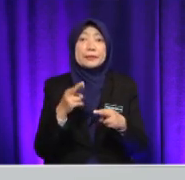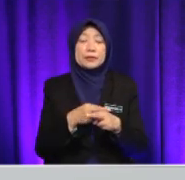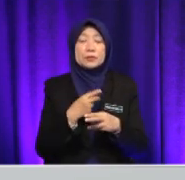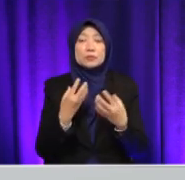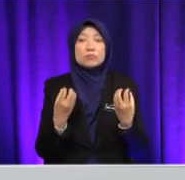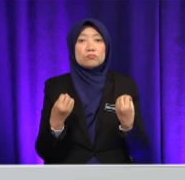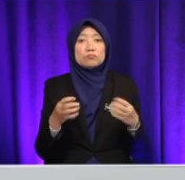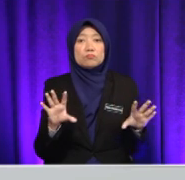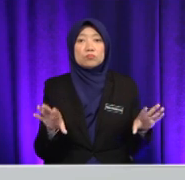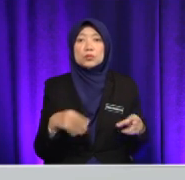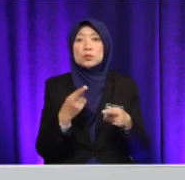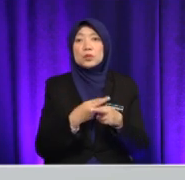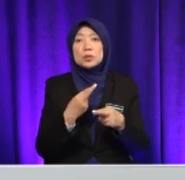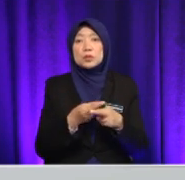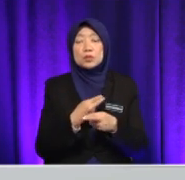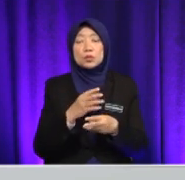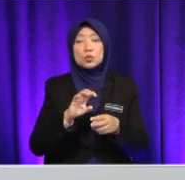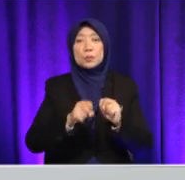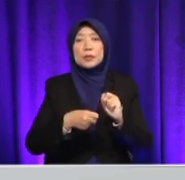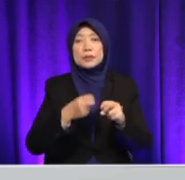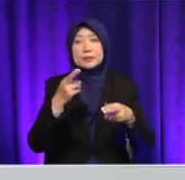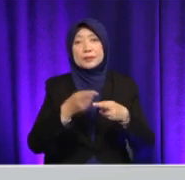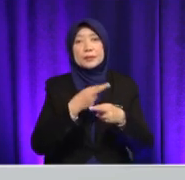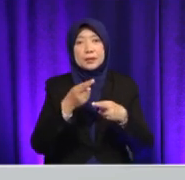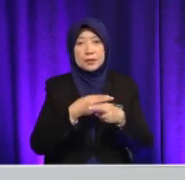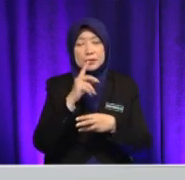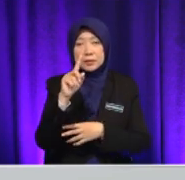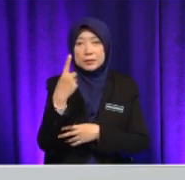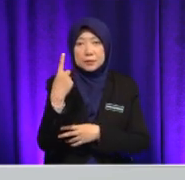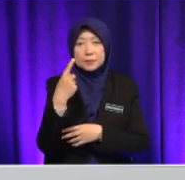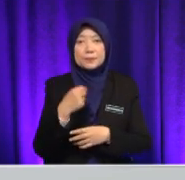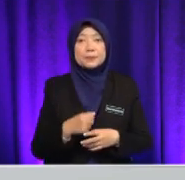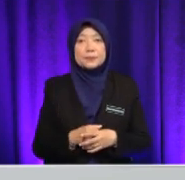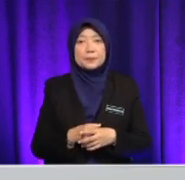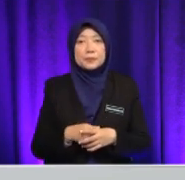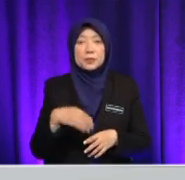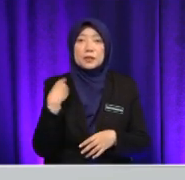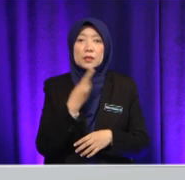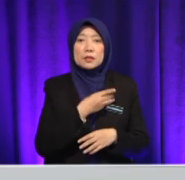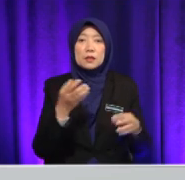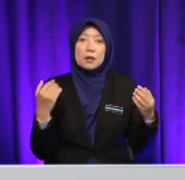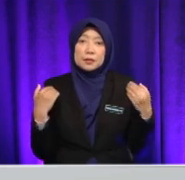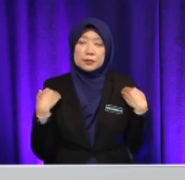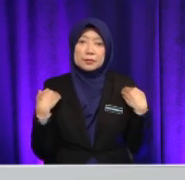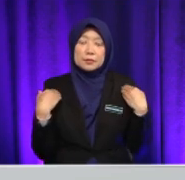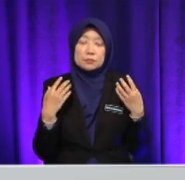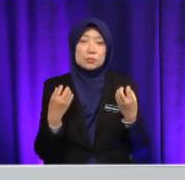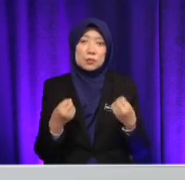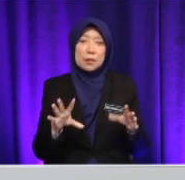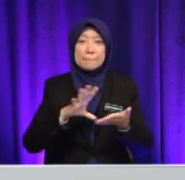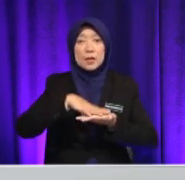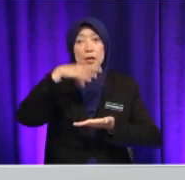rumuskan satu bak ini supaya lebih tegas ya Oke kalau kita tengok kita ada kita telah belajar ya